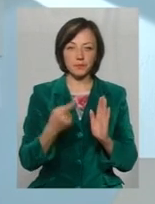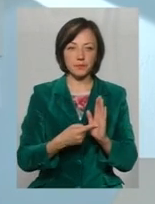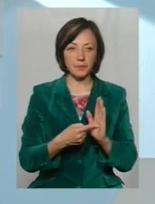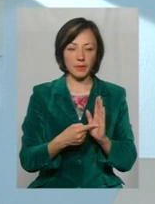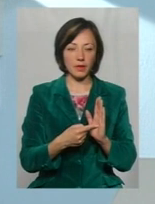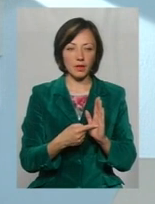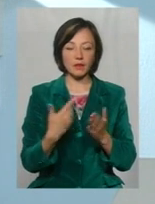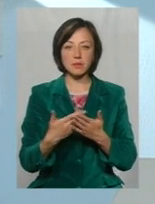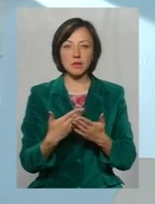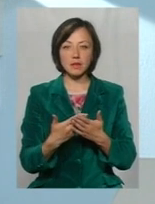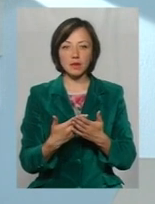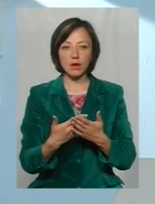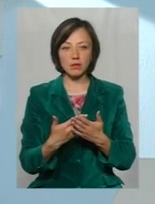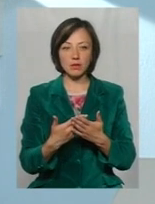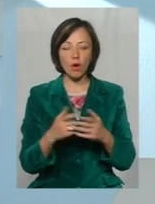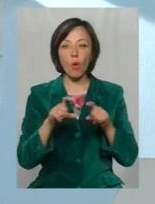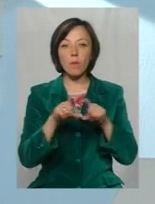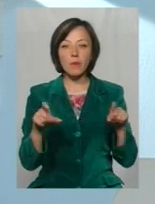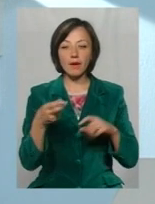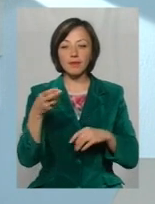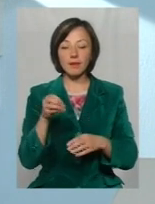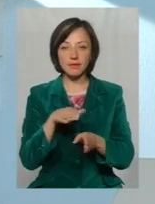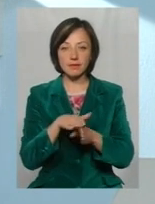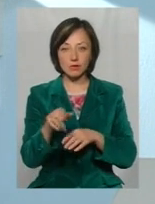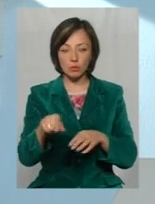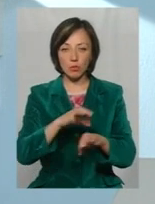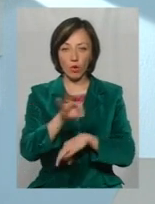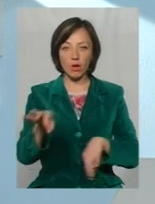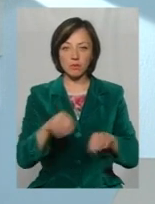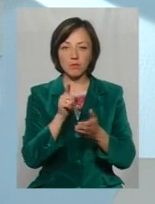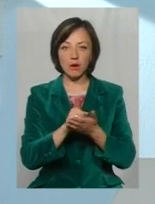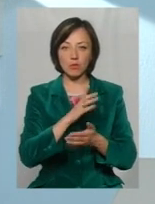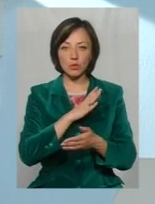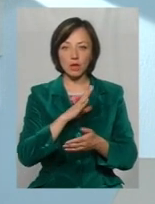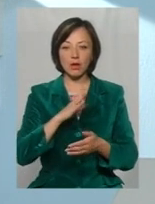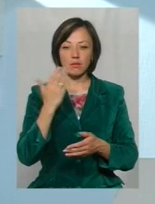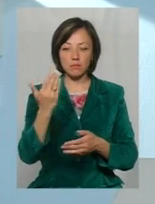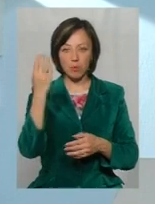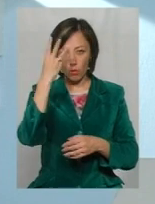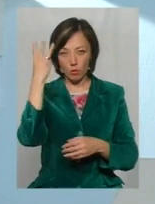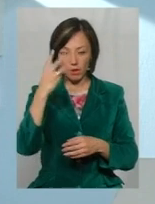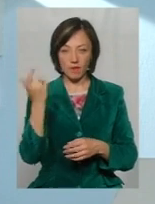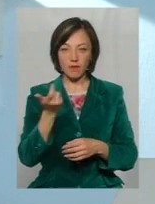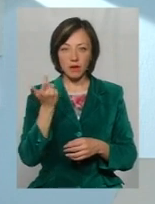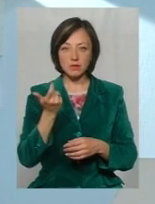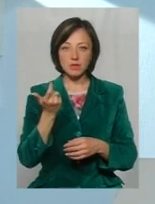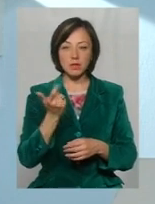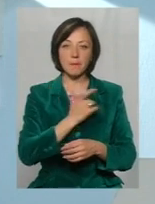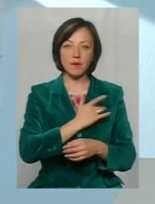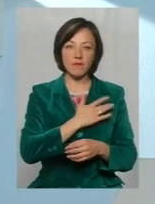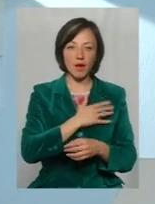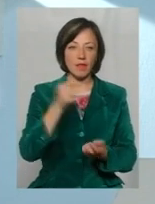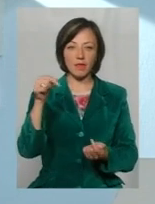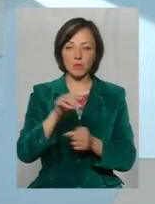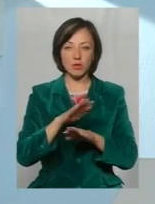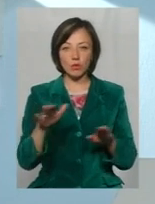що об'єкт, на якому здійснюється проект, має бути все-таки в комунальній власності. Власність приватна не